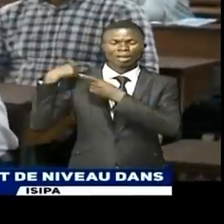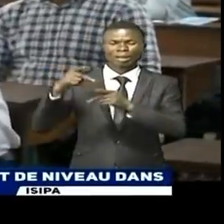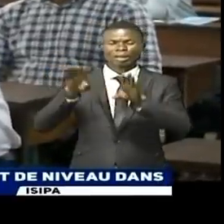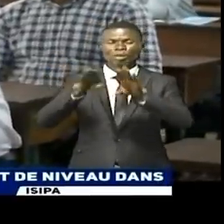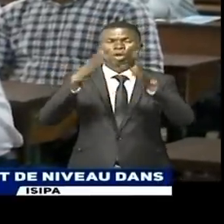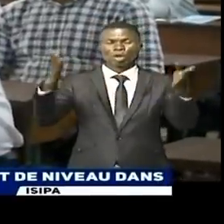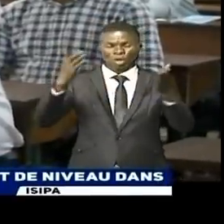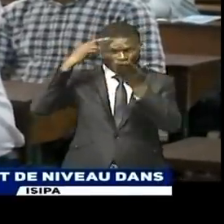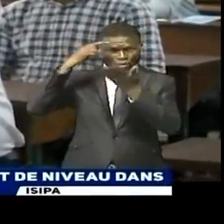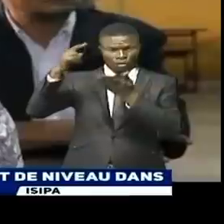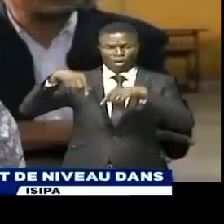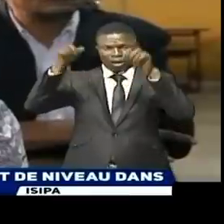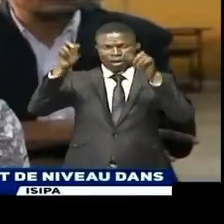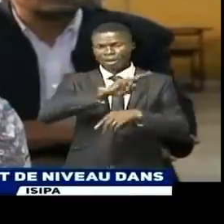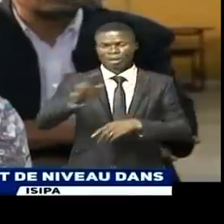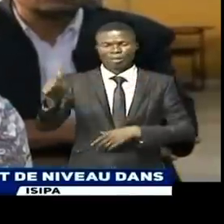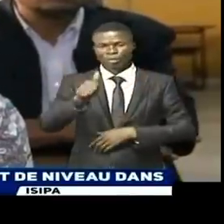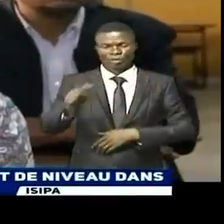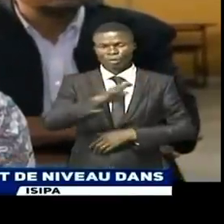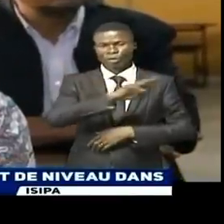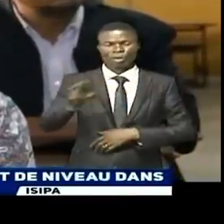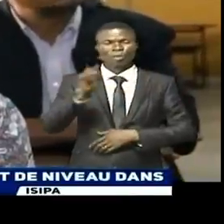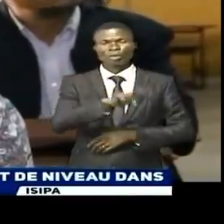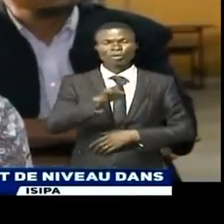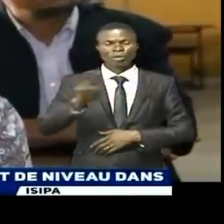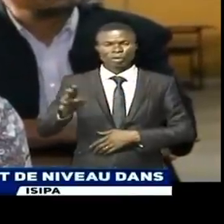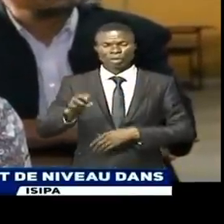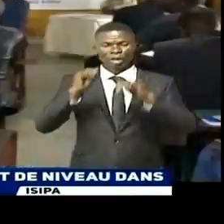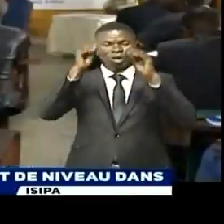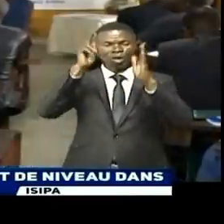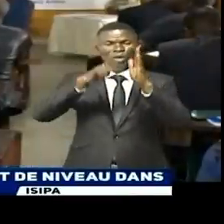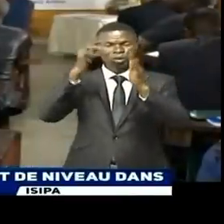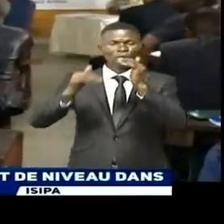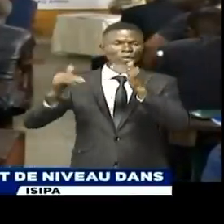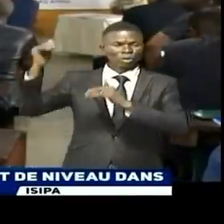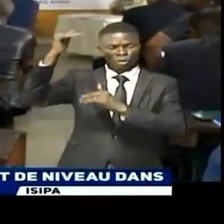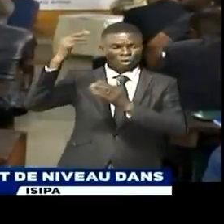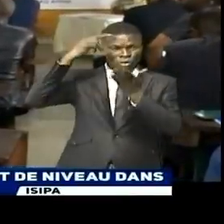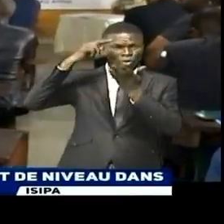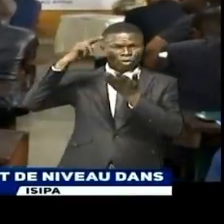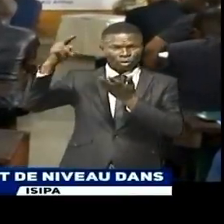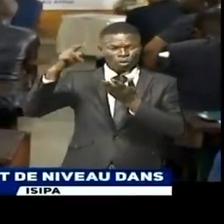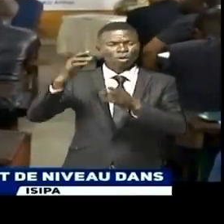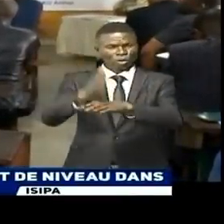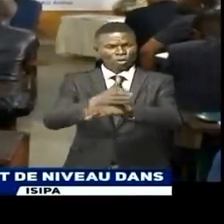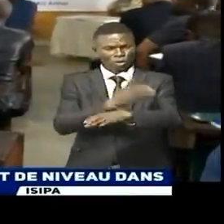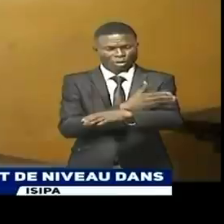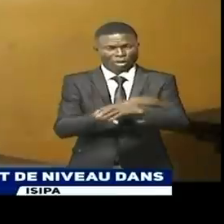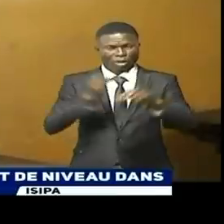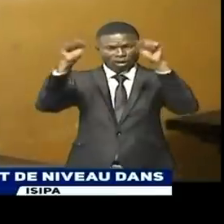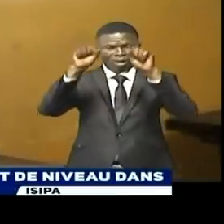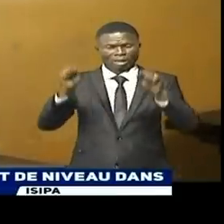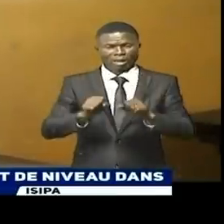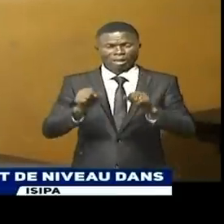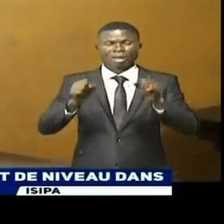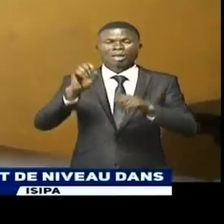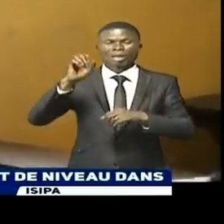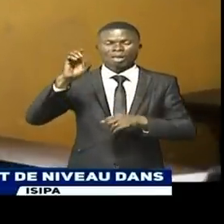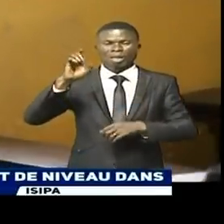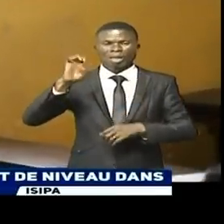édition 2021-2022 l'enseignement supérieur et universitaire évolué dans le système lmd licence